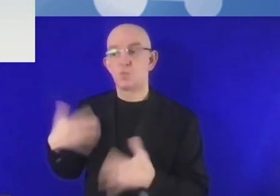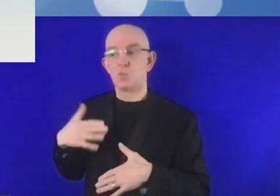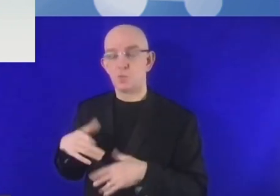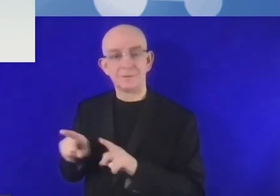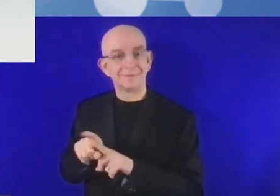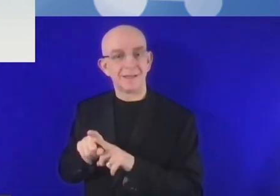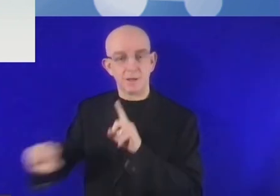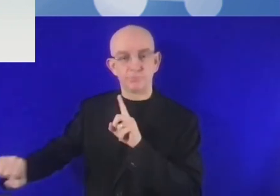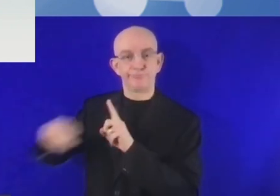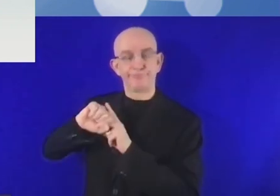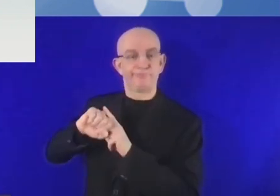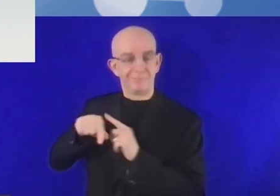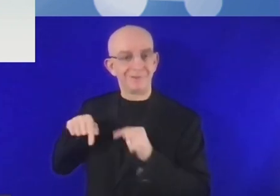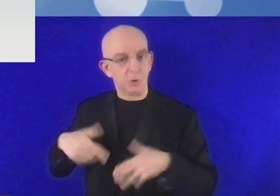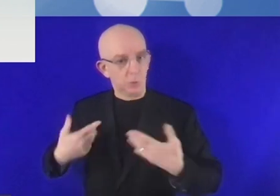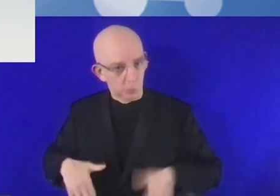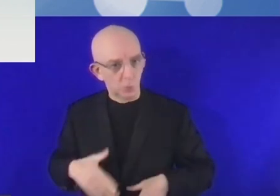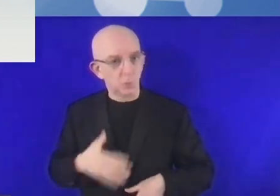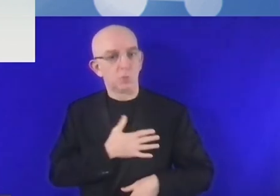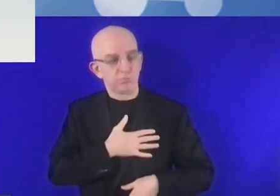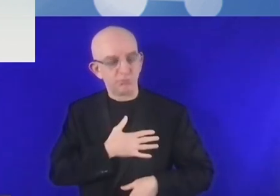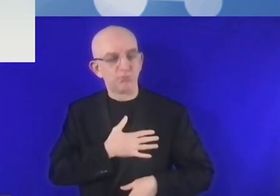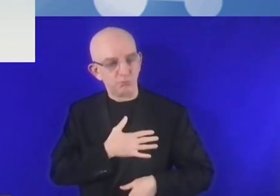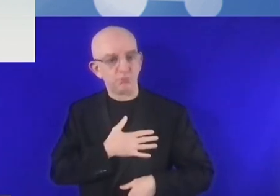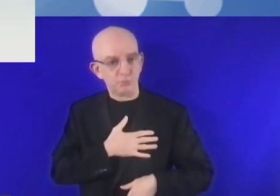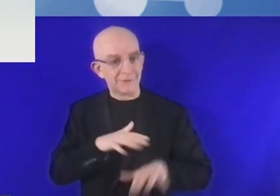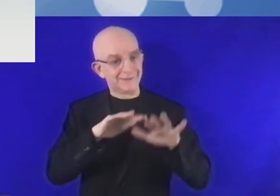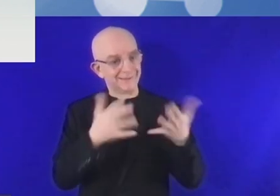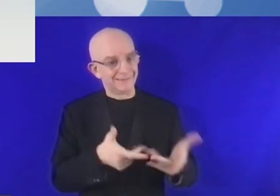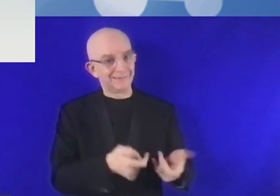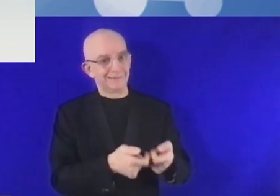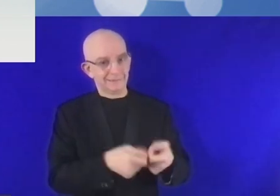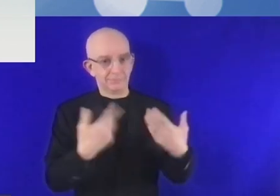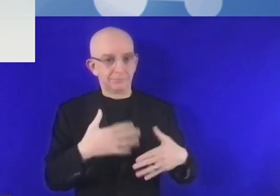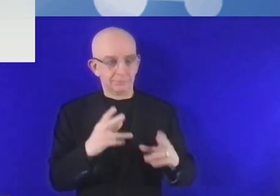Nasza odpowiedź na kryzys związany z pandemią COVID-19